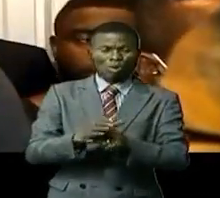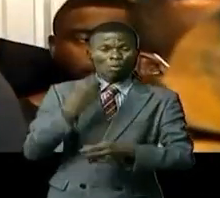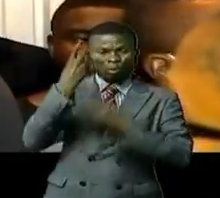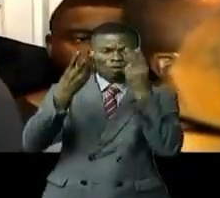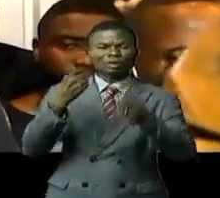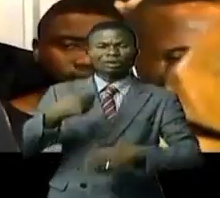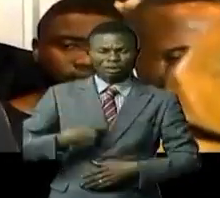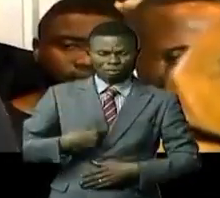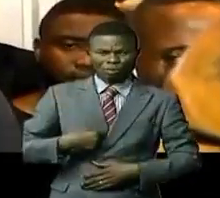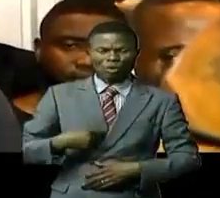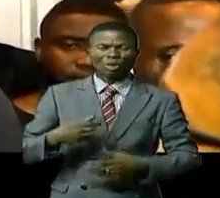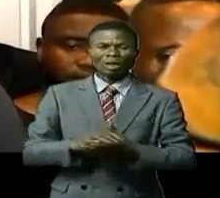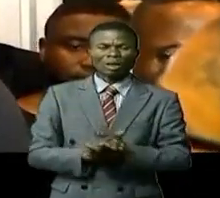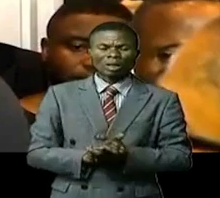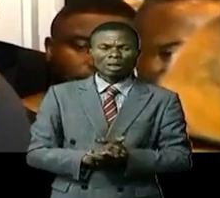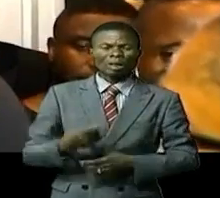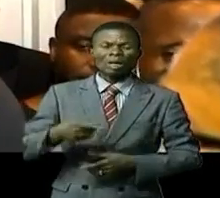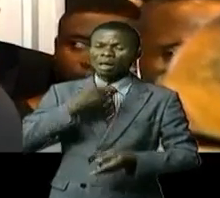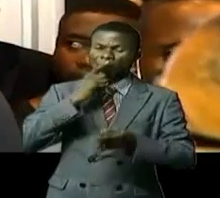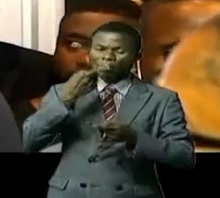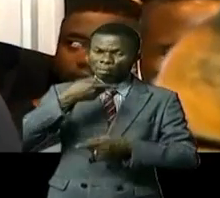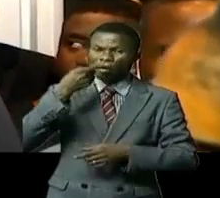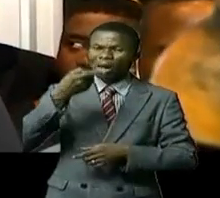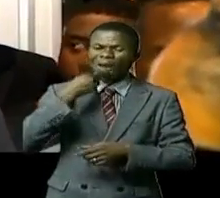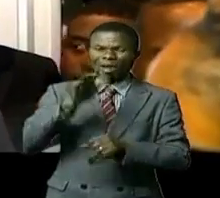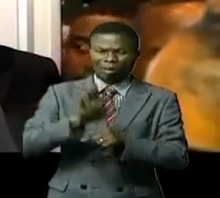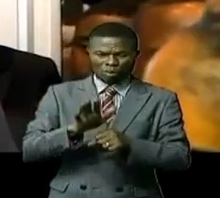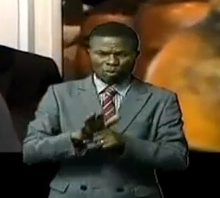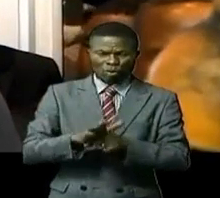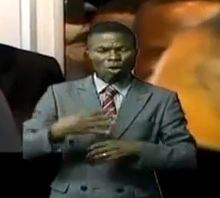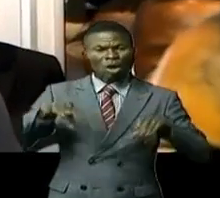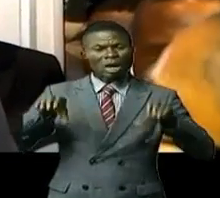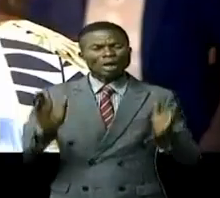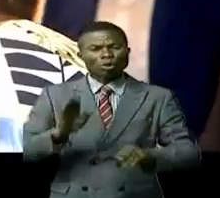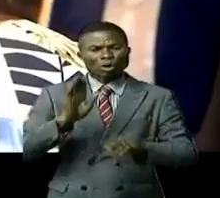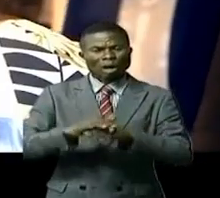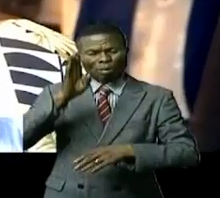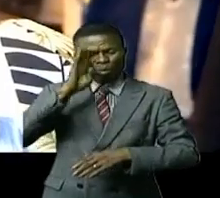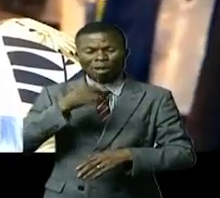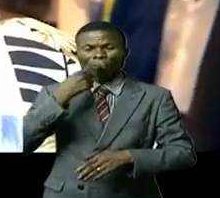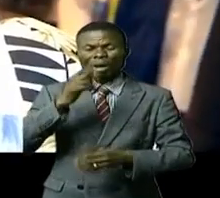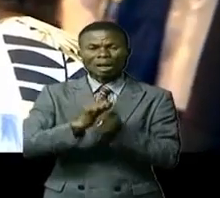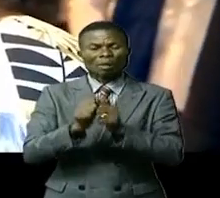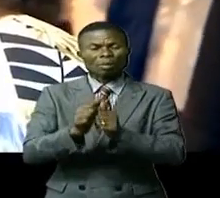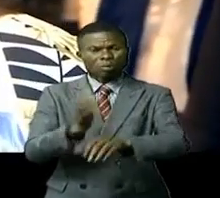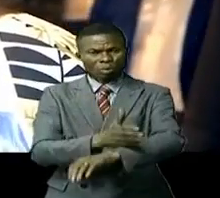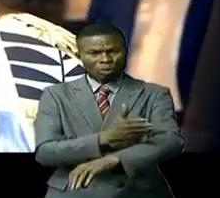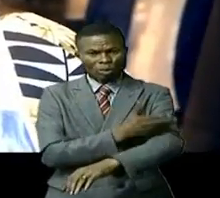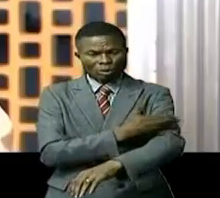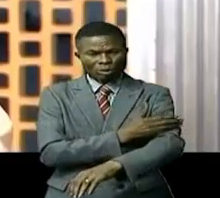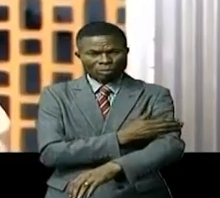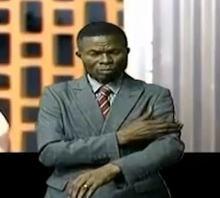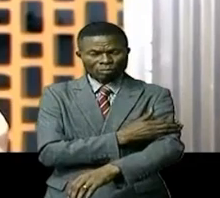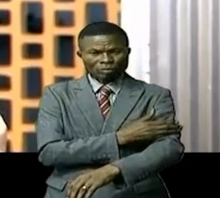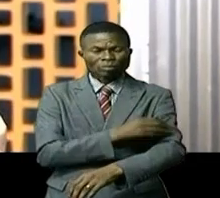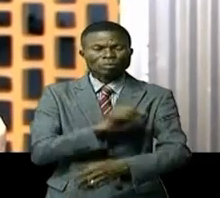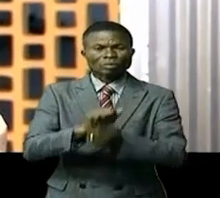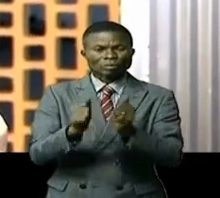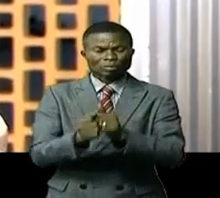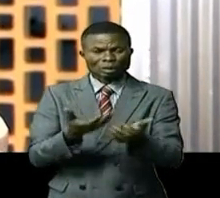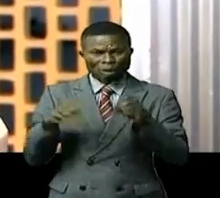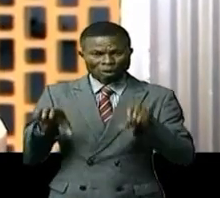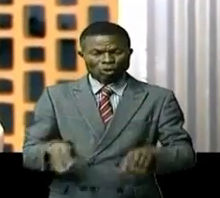archi-comble. Ils nous ont parlé, ils ont parlé de l'évolution des agrégats macroéconomiques ici au